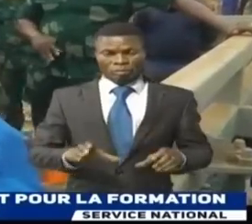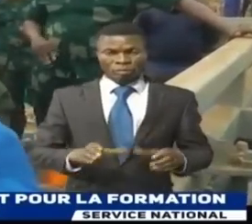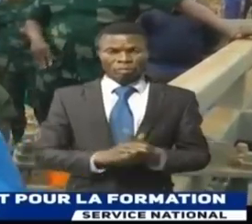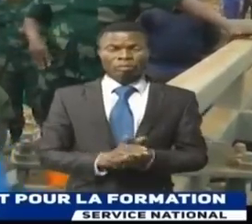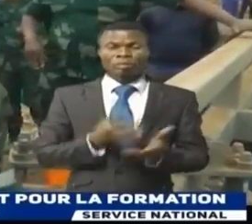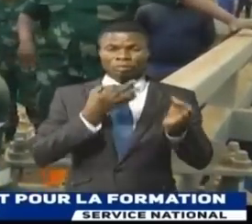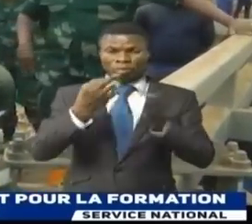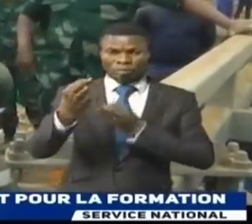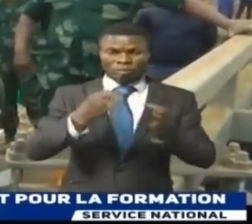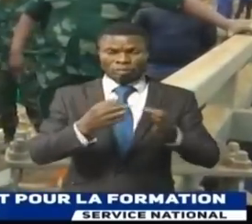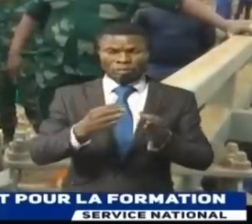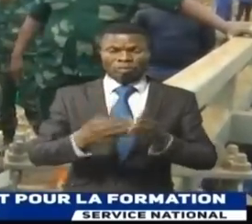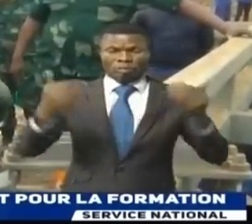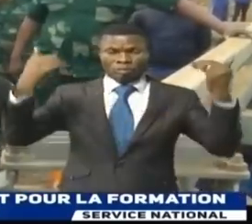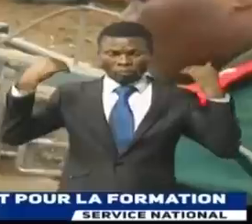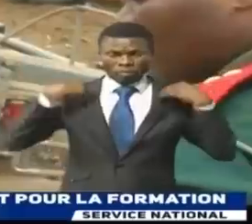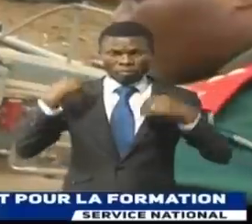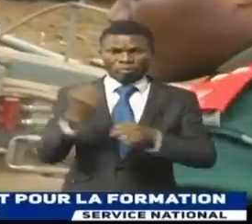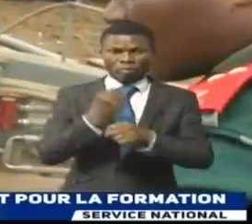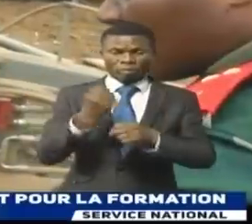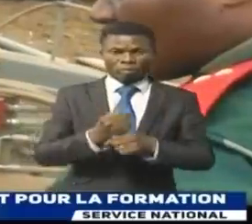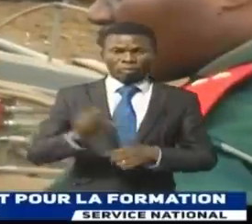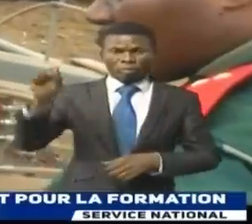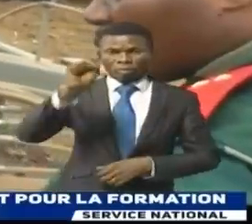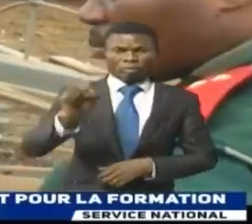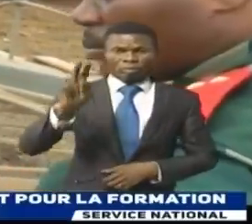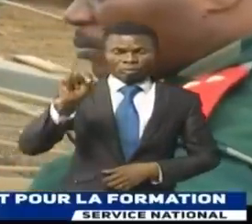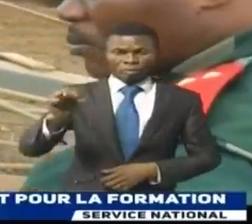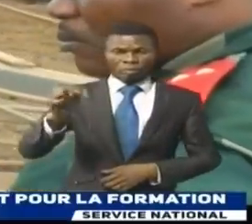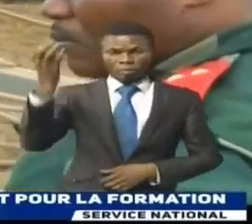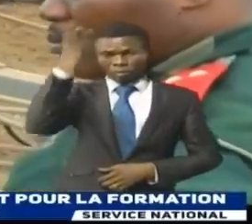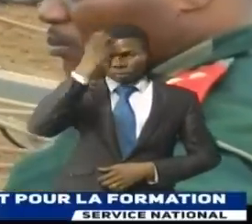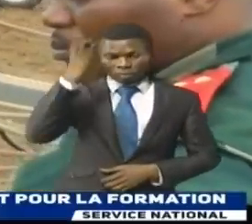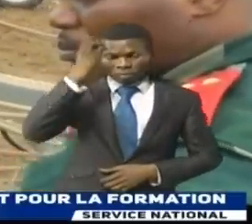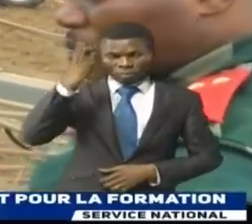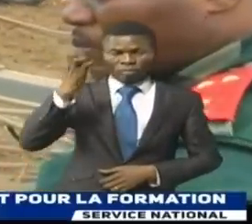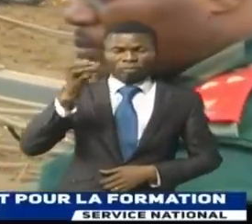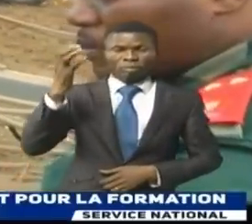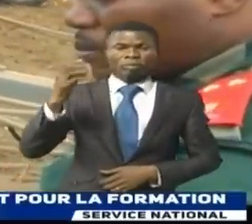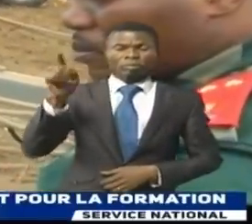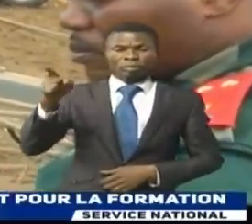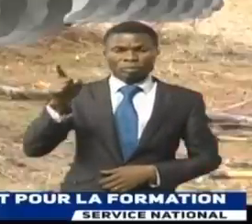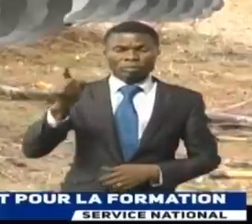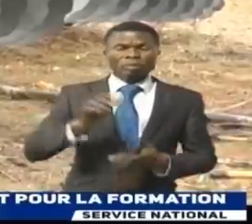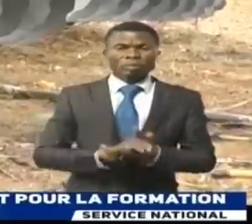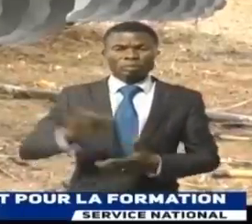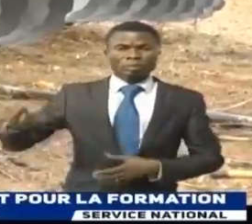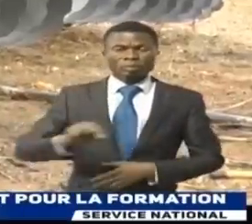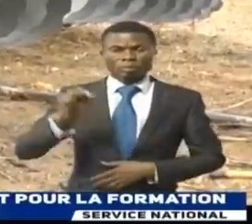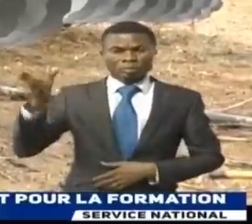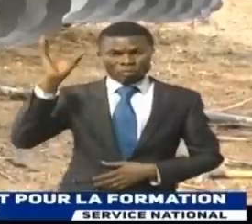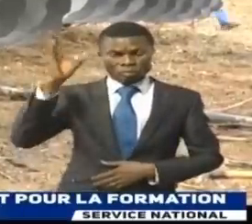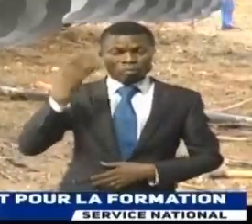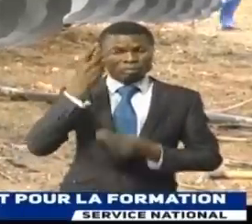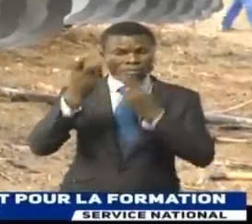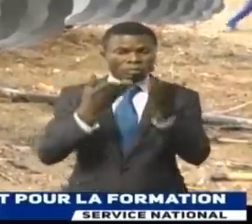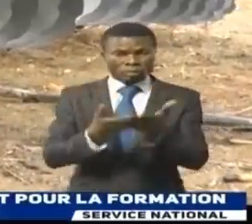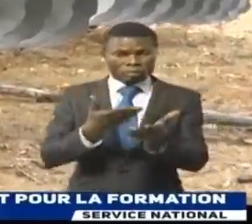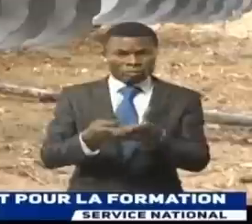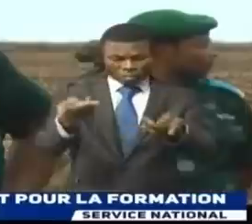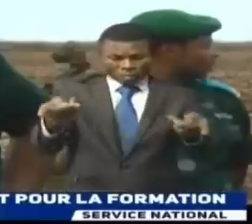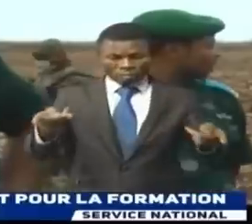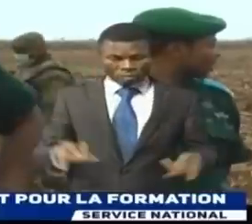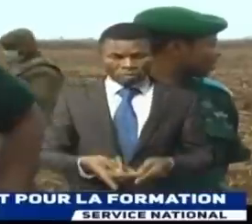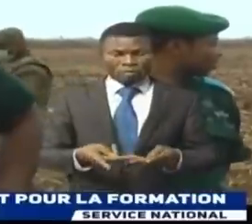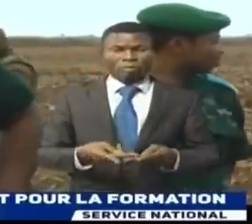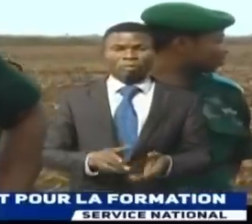souligné le commandant du service national, le général-major Jean-Pierre Kassongo-Kabouik, à l'issue de sa visite sur le site